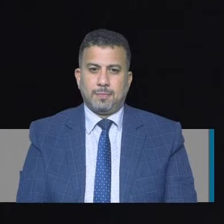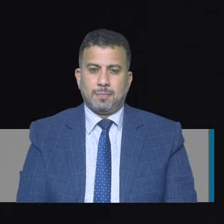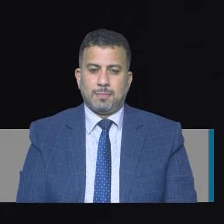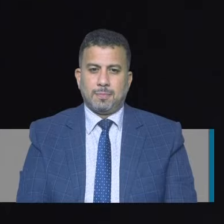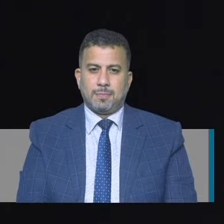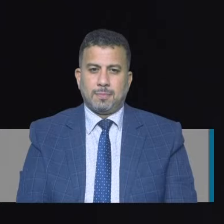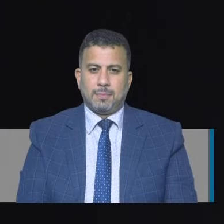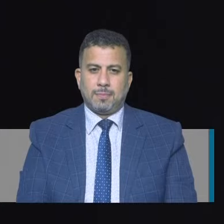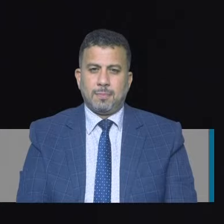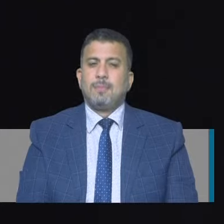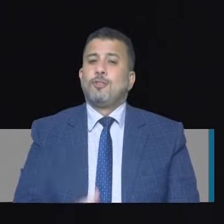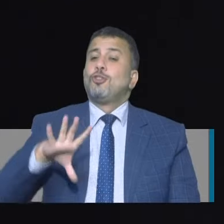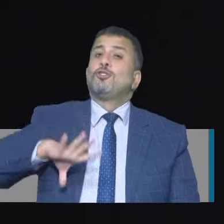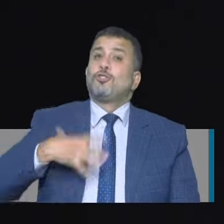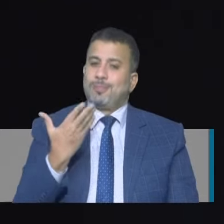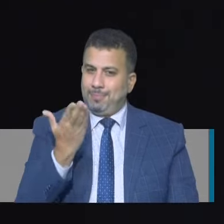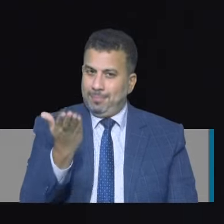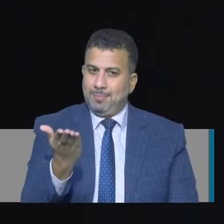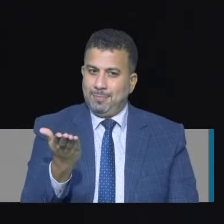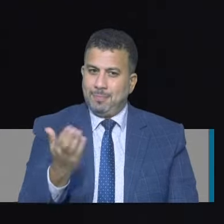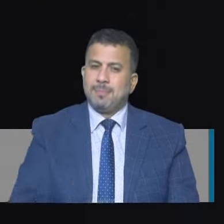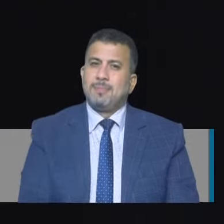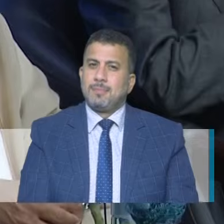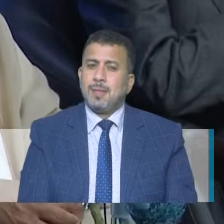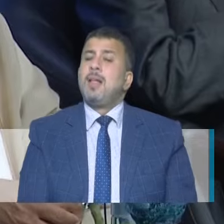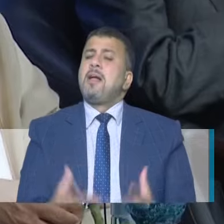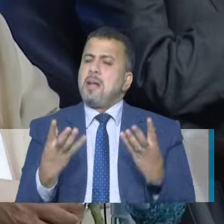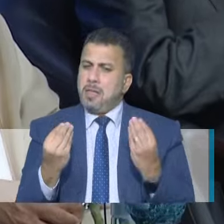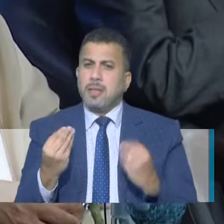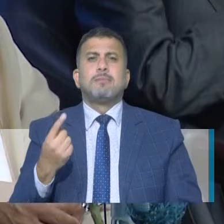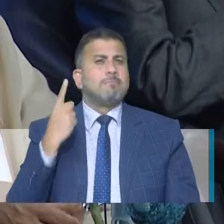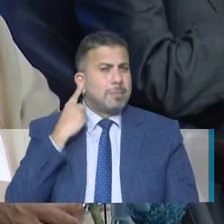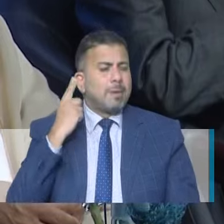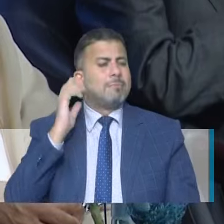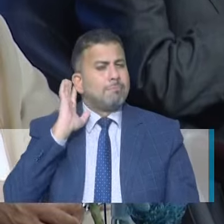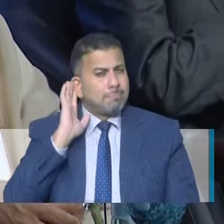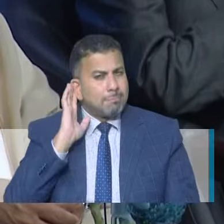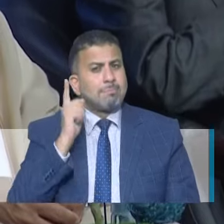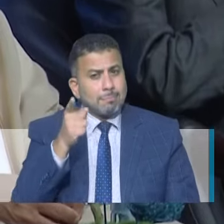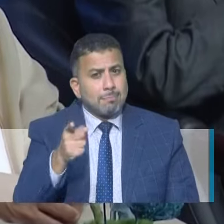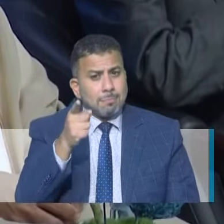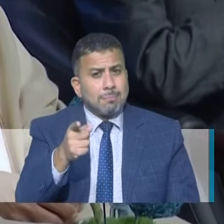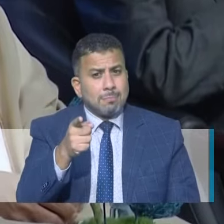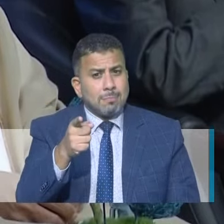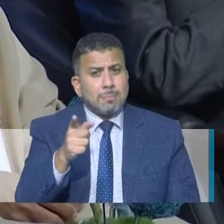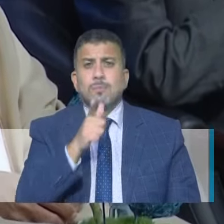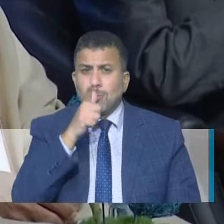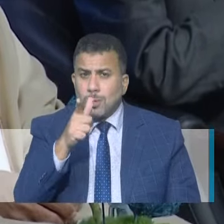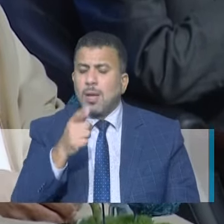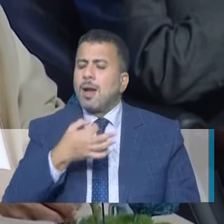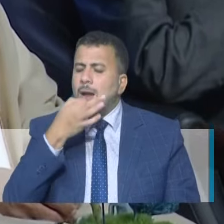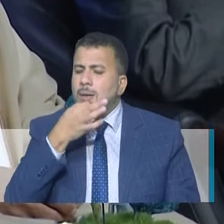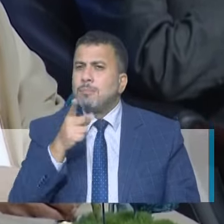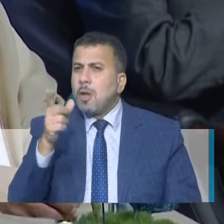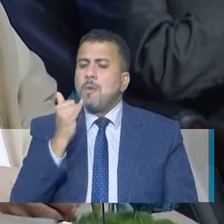اليوم صاحب السمو كثيرا ما نستمع اليكم وانتم تتحدثون